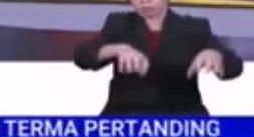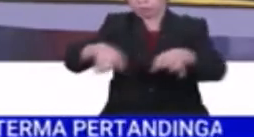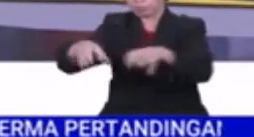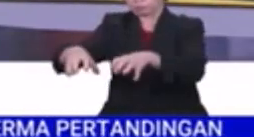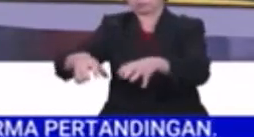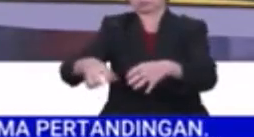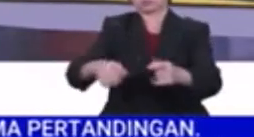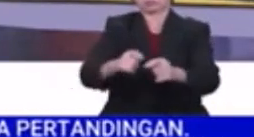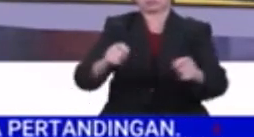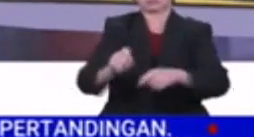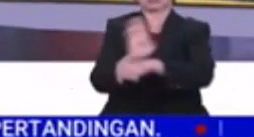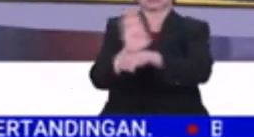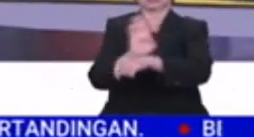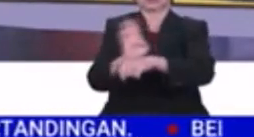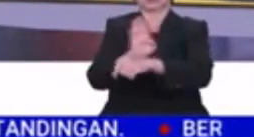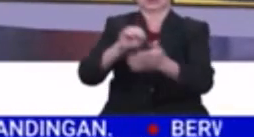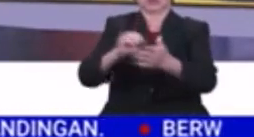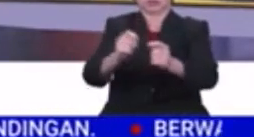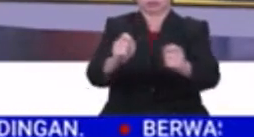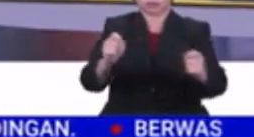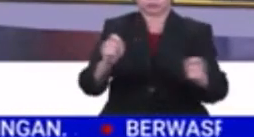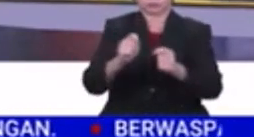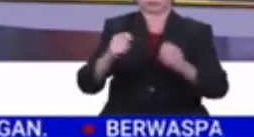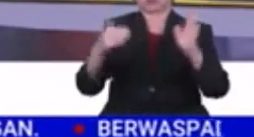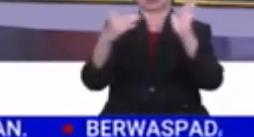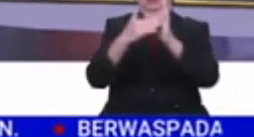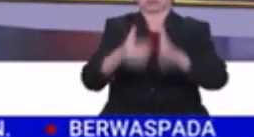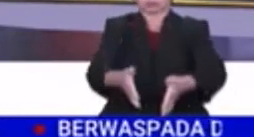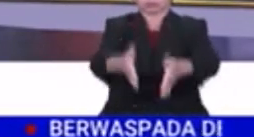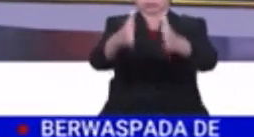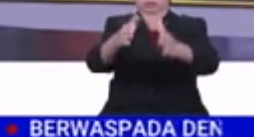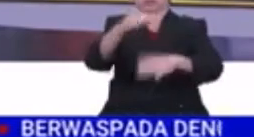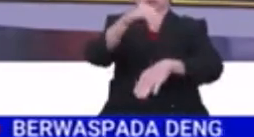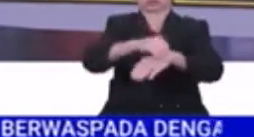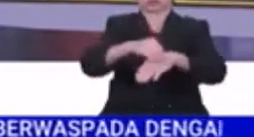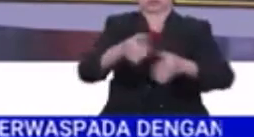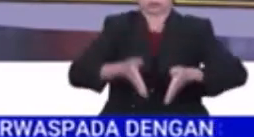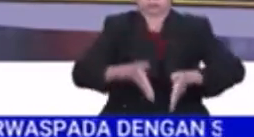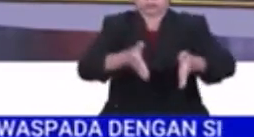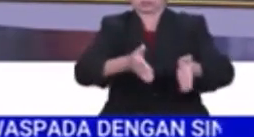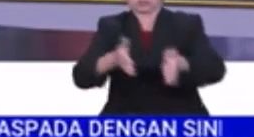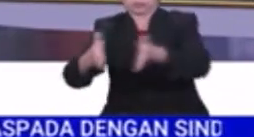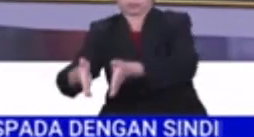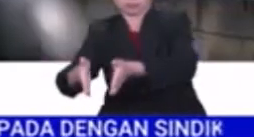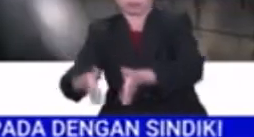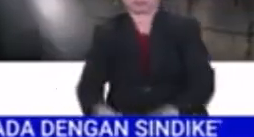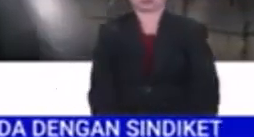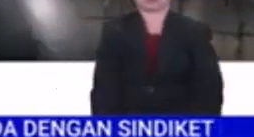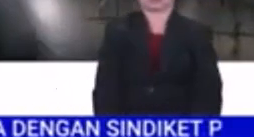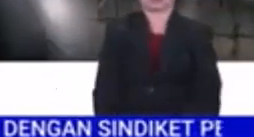penjaga sejak versi penjagaan di lokasi yang menghalang lalu lintas terutama di tepi calon